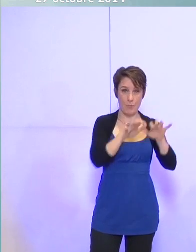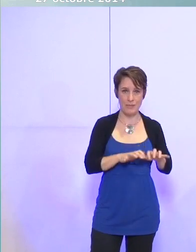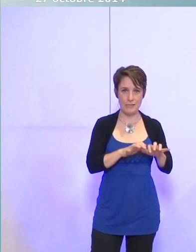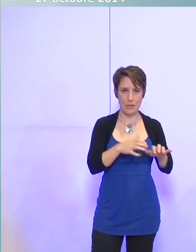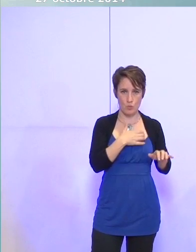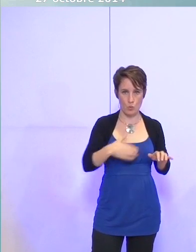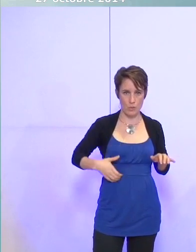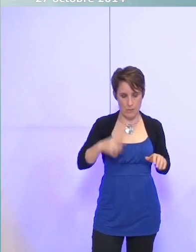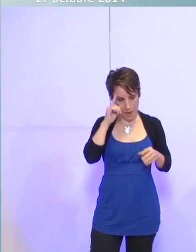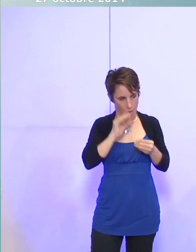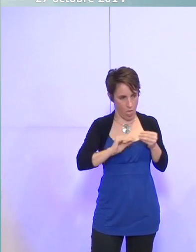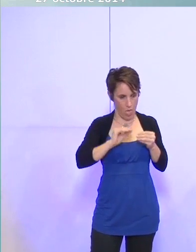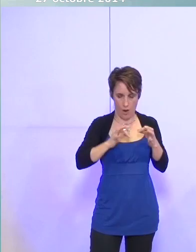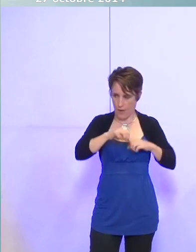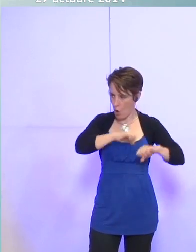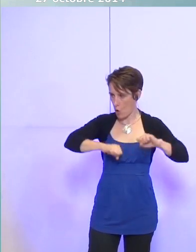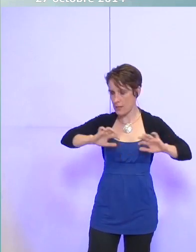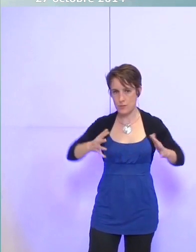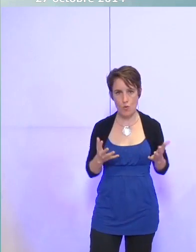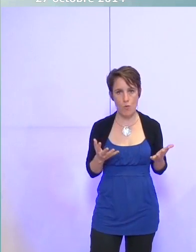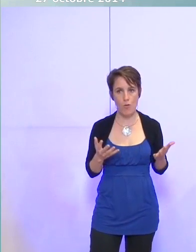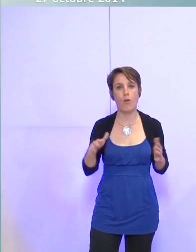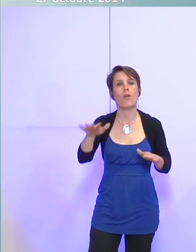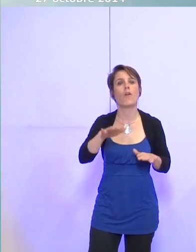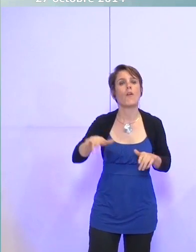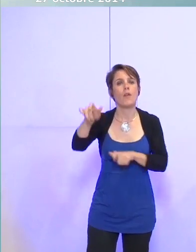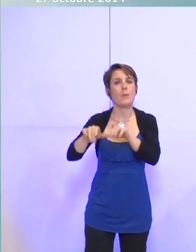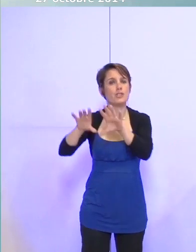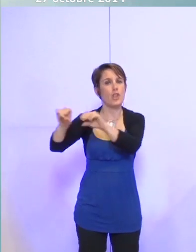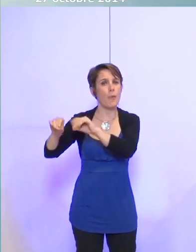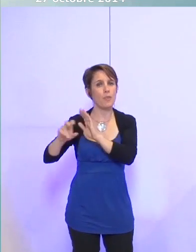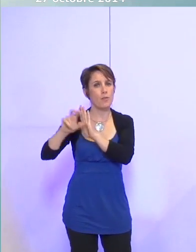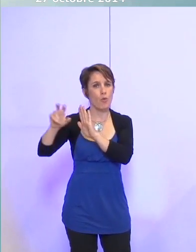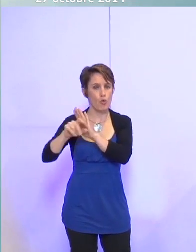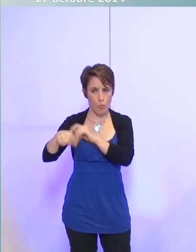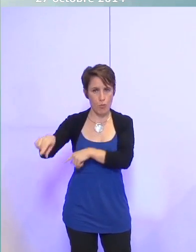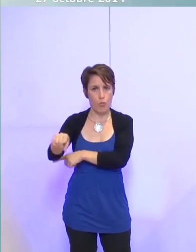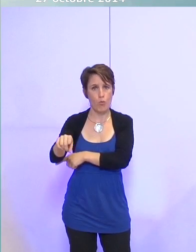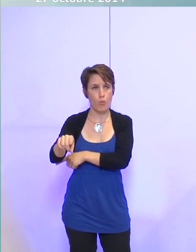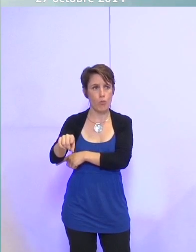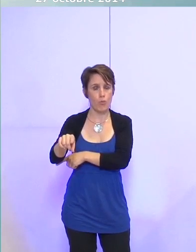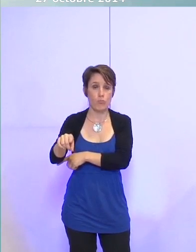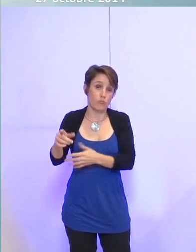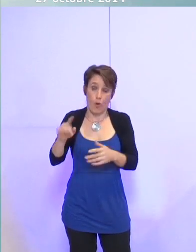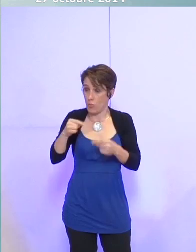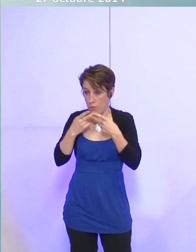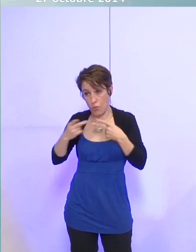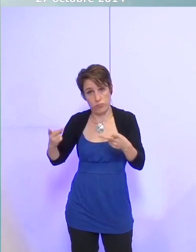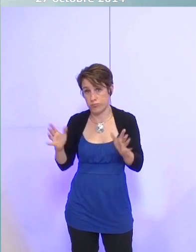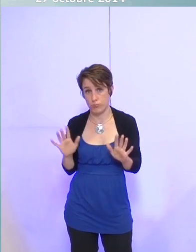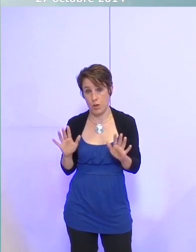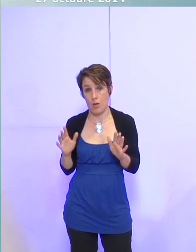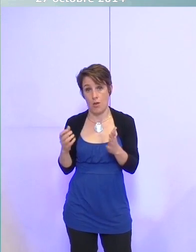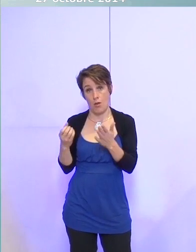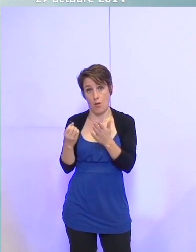termes d'organisation. Pour les grenobloises et les grenoblois, il faut dire les choses très clairement, l'open data va impliquer